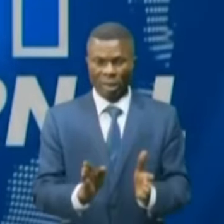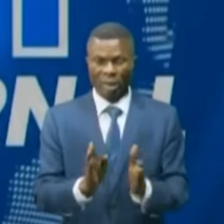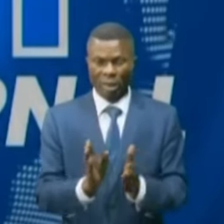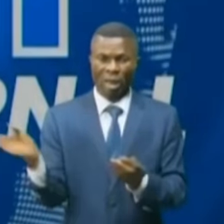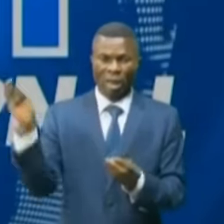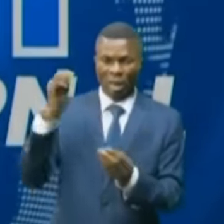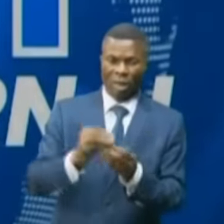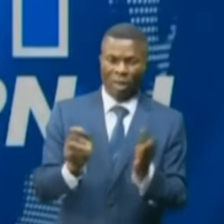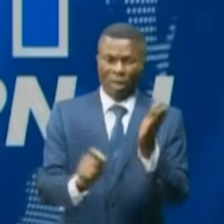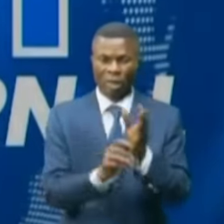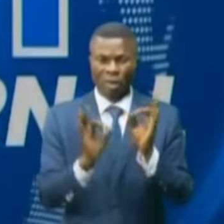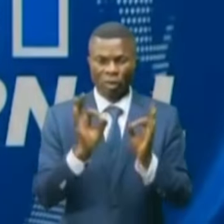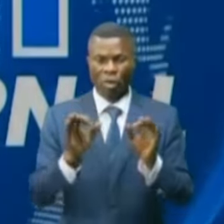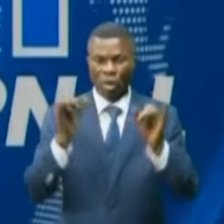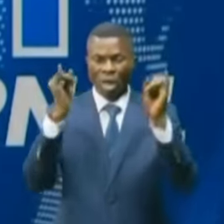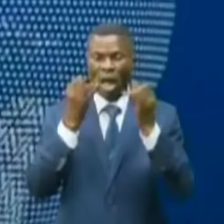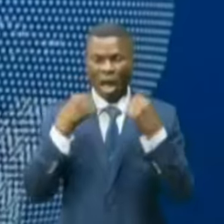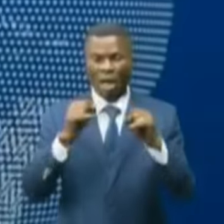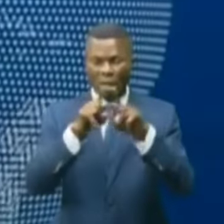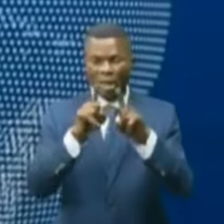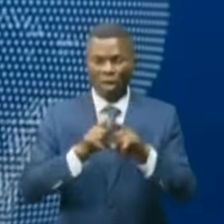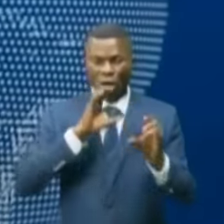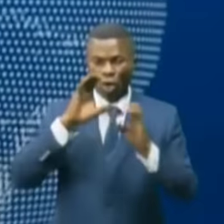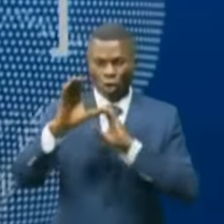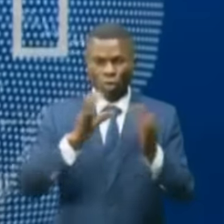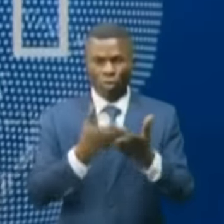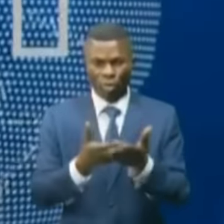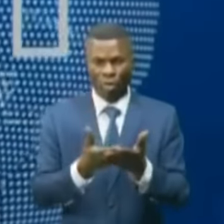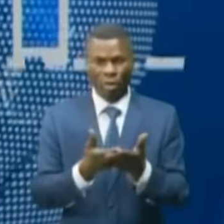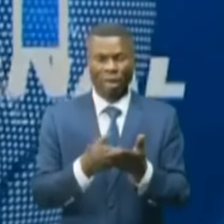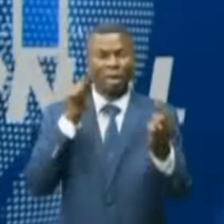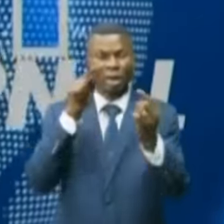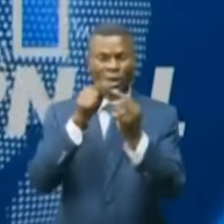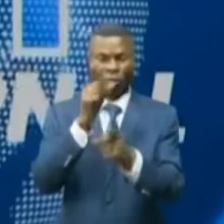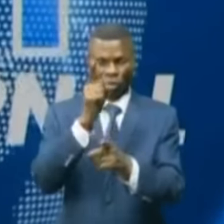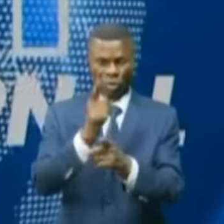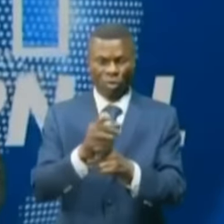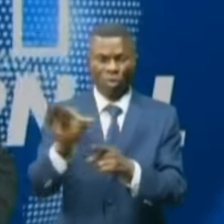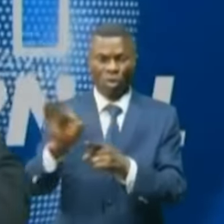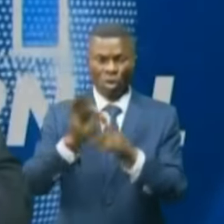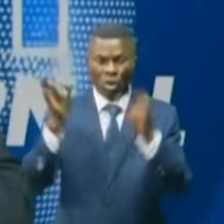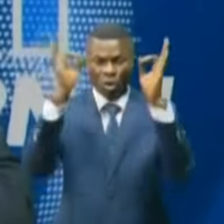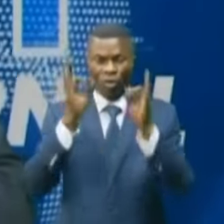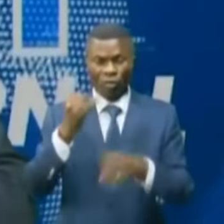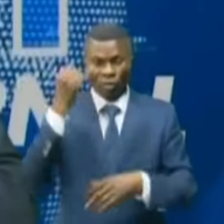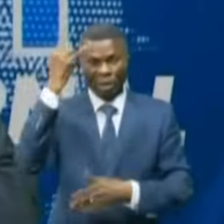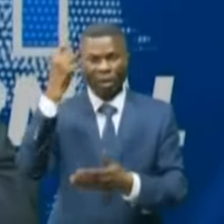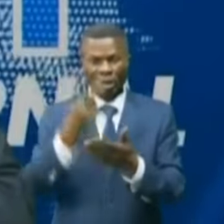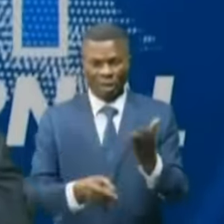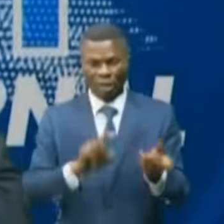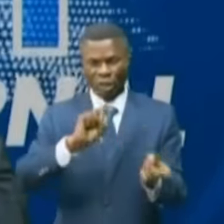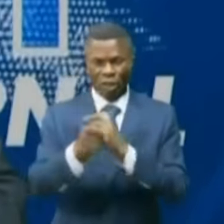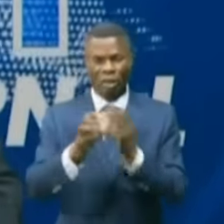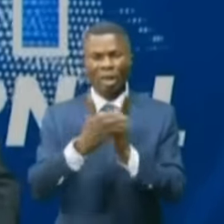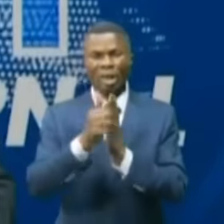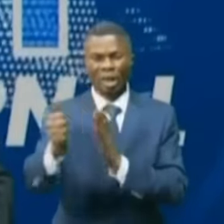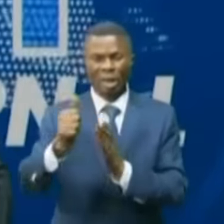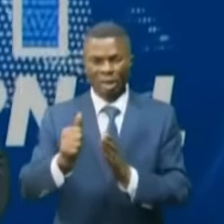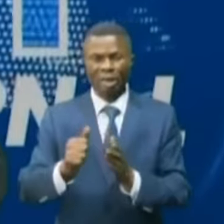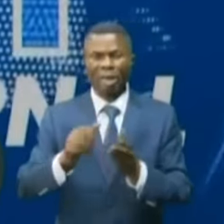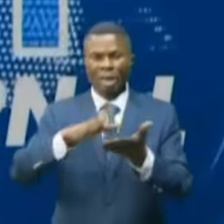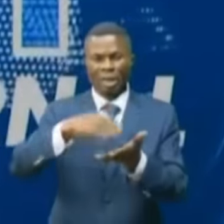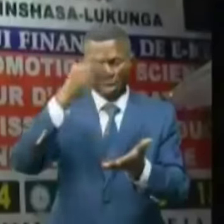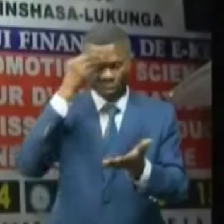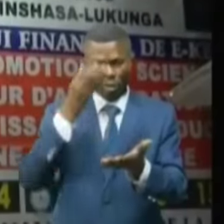intégrer des nouvelles technologies de l'information et de la communication. C'est l'objectif poursuivi par ce forum dans le souci d'améliorer la qualité de